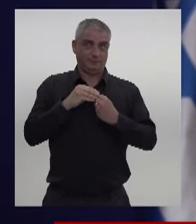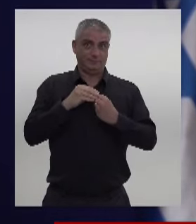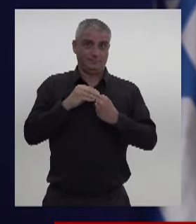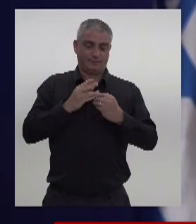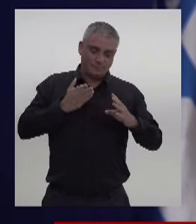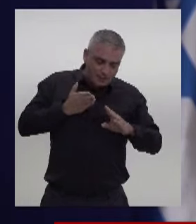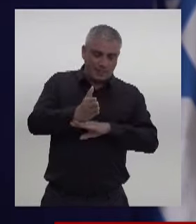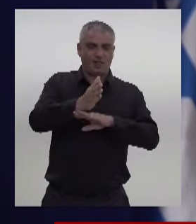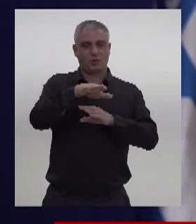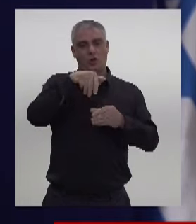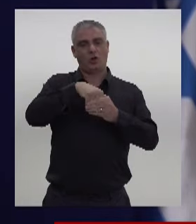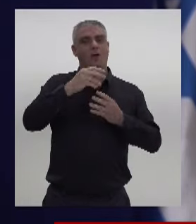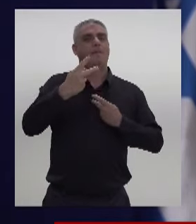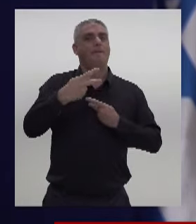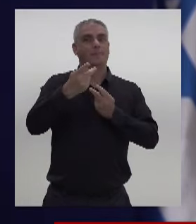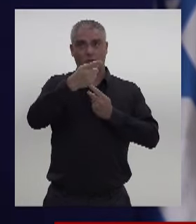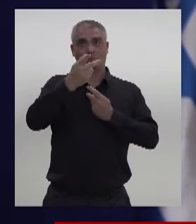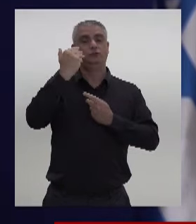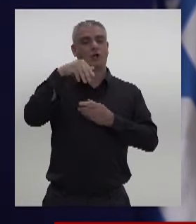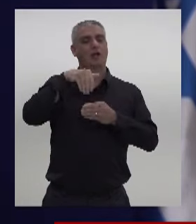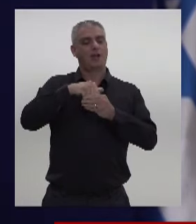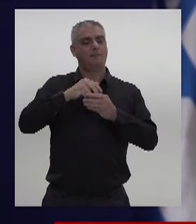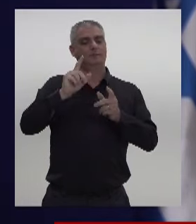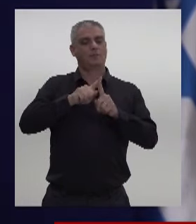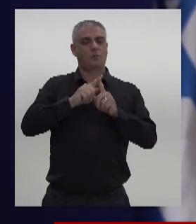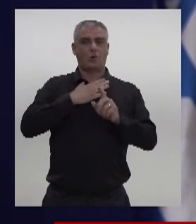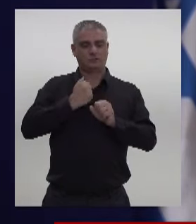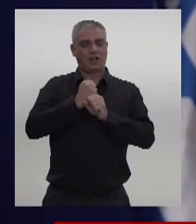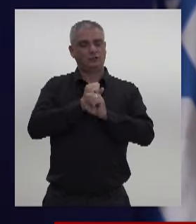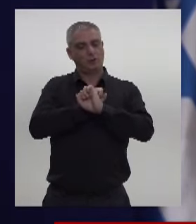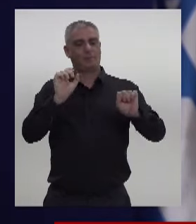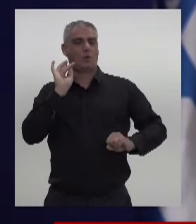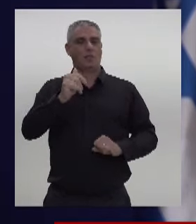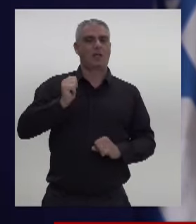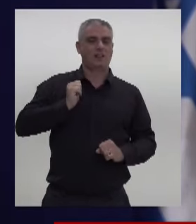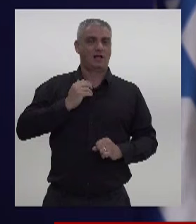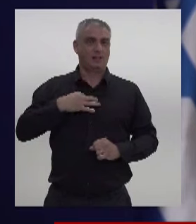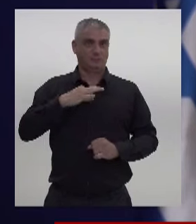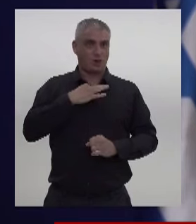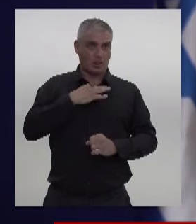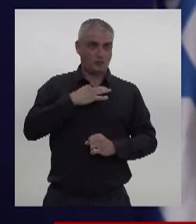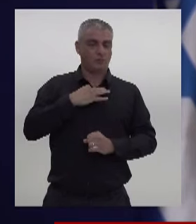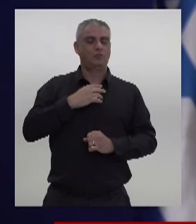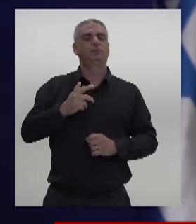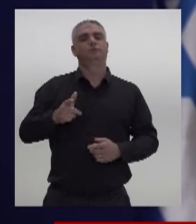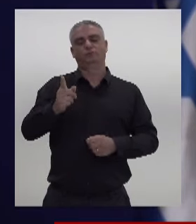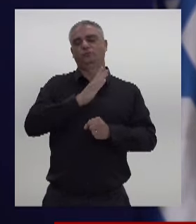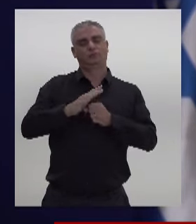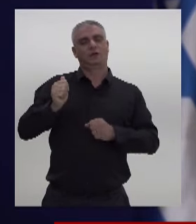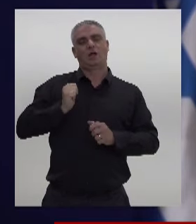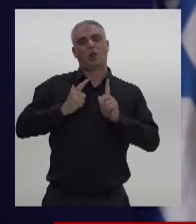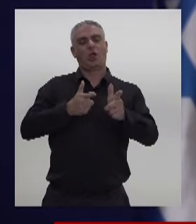לתוך רחבת בית החולים שהייתה גם במתווה של פיגוע על כוחותינו הכו הו חוסל על ידי